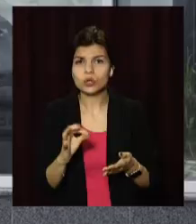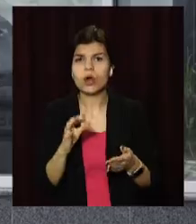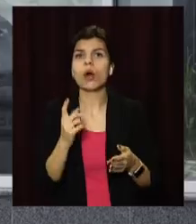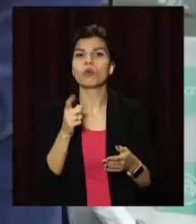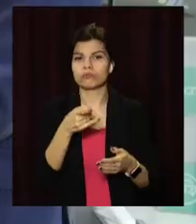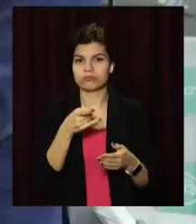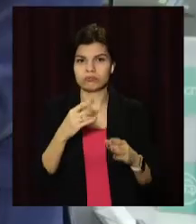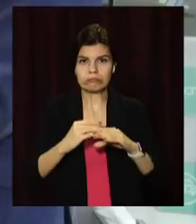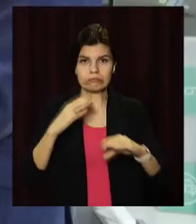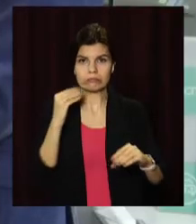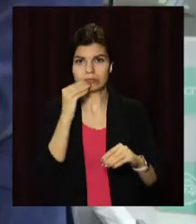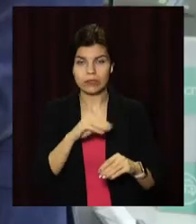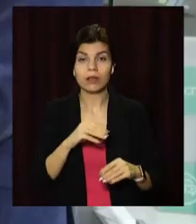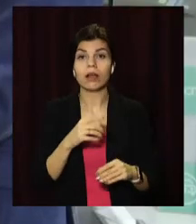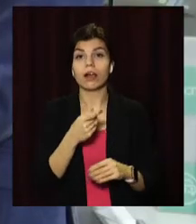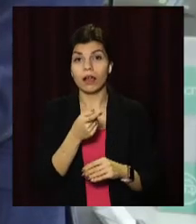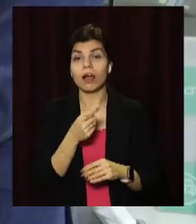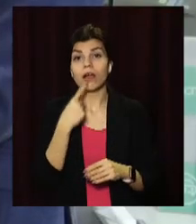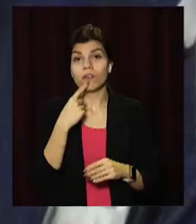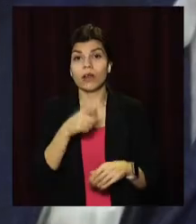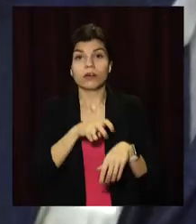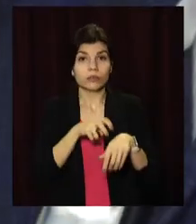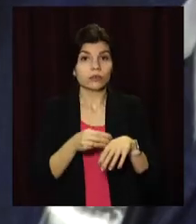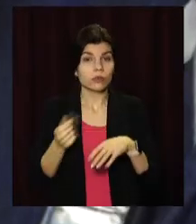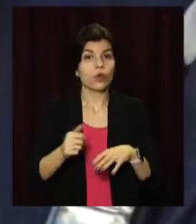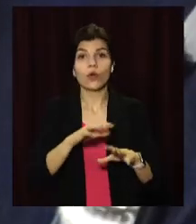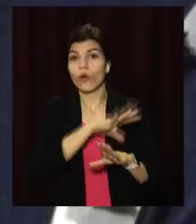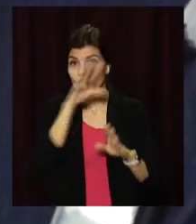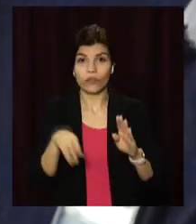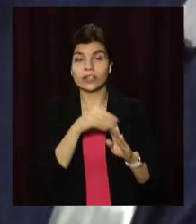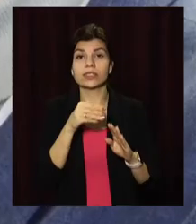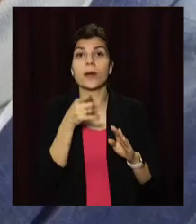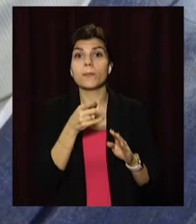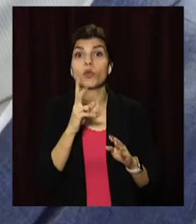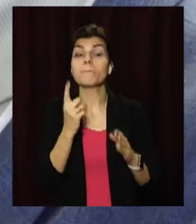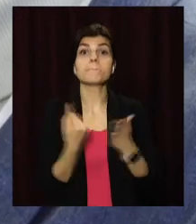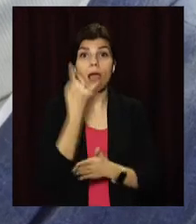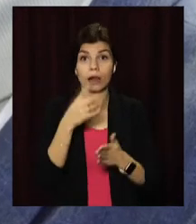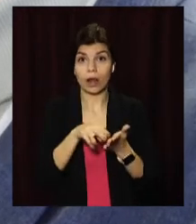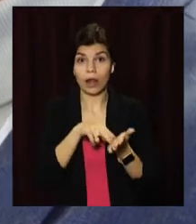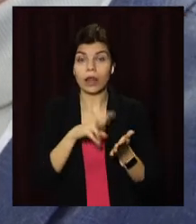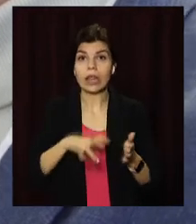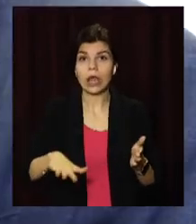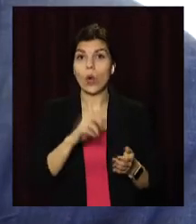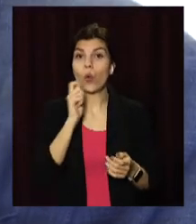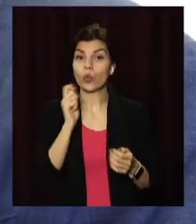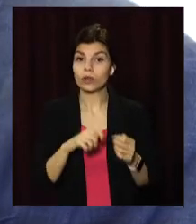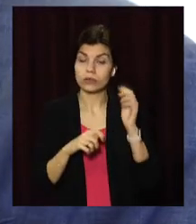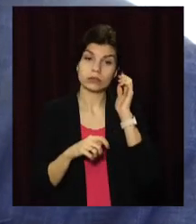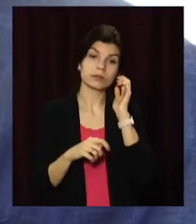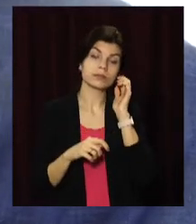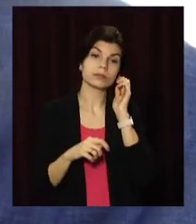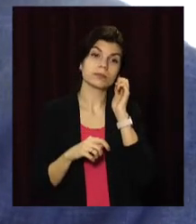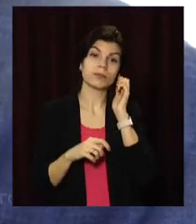вартості автівки. У сервісному центрі кажуть, оподатковується увесь транспорт, що вперше реєструється на території України. Якщо